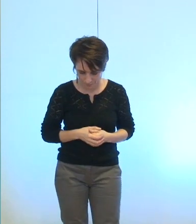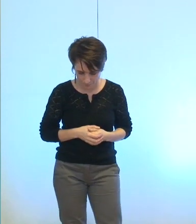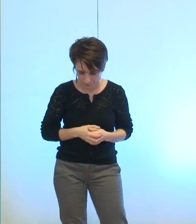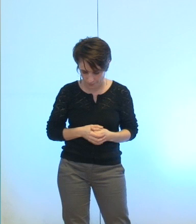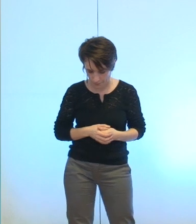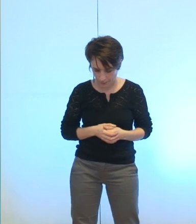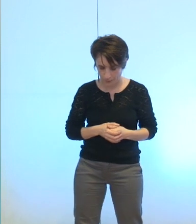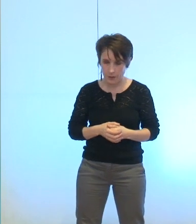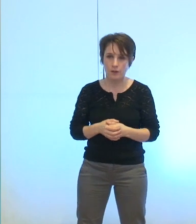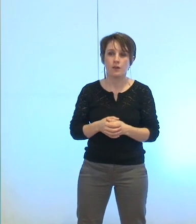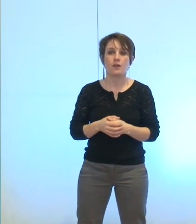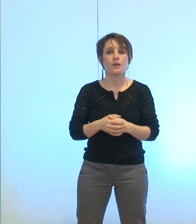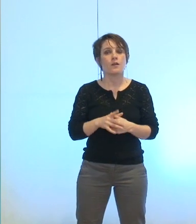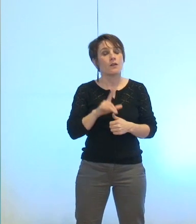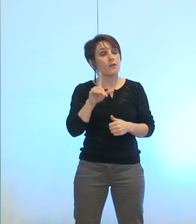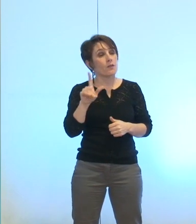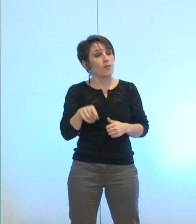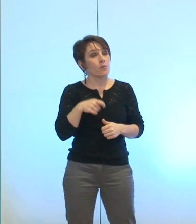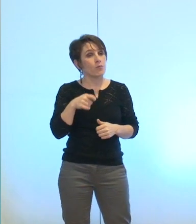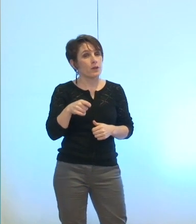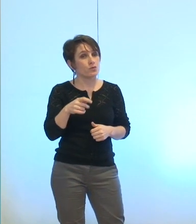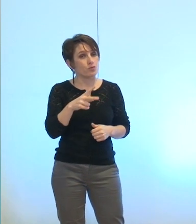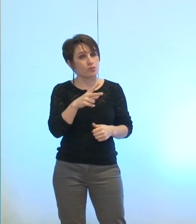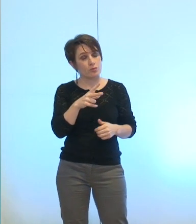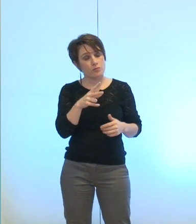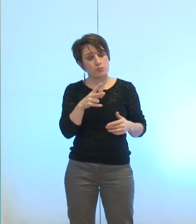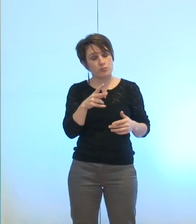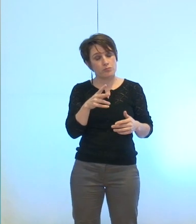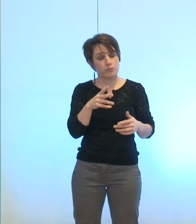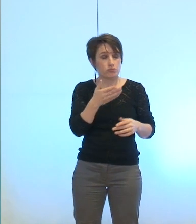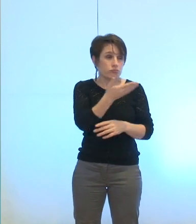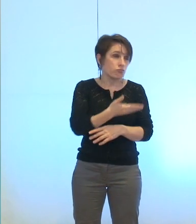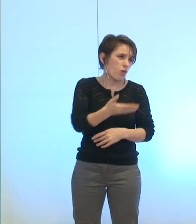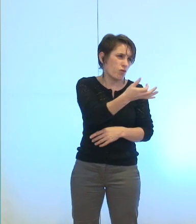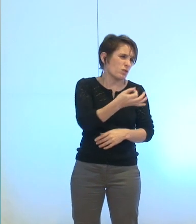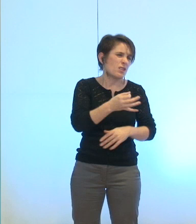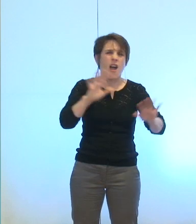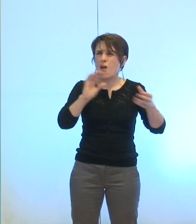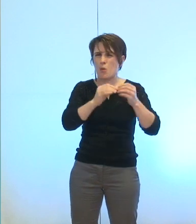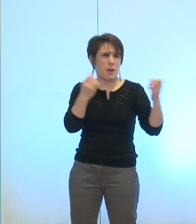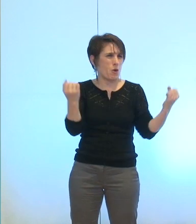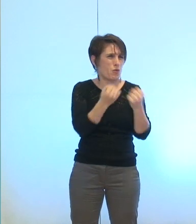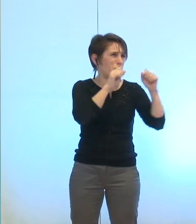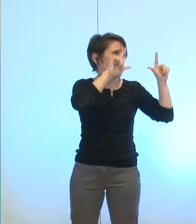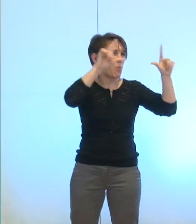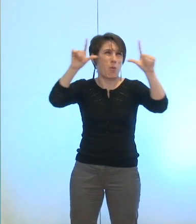l'argument évoqué un des arguments était évoqué é celui de la pollution visuelle en réalité avec ces